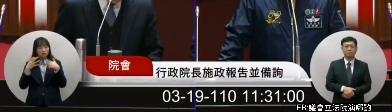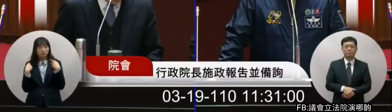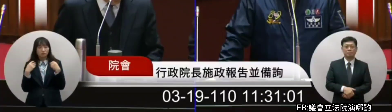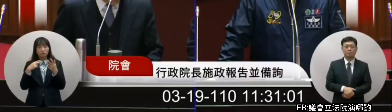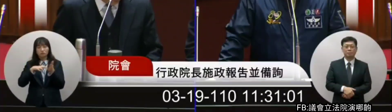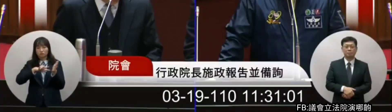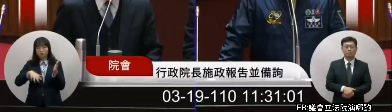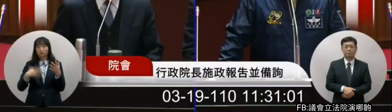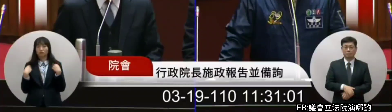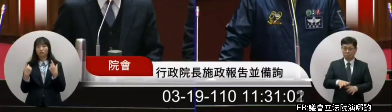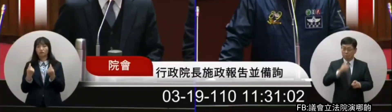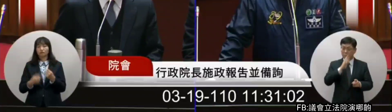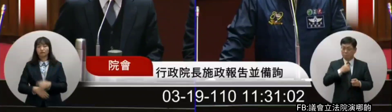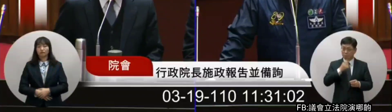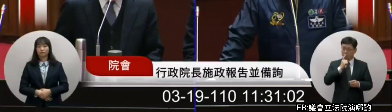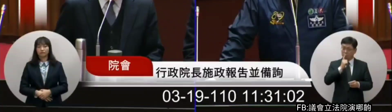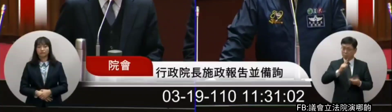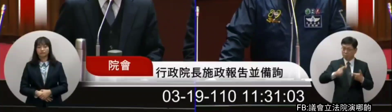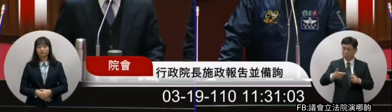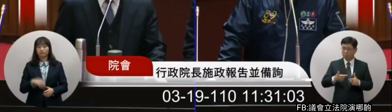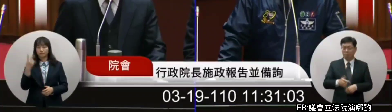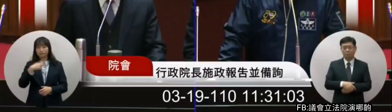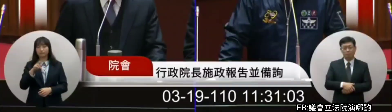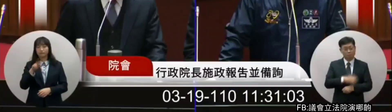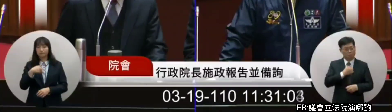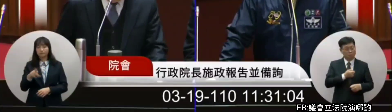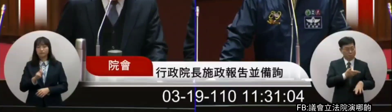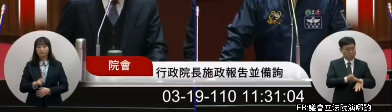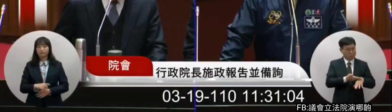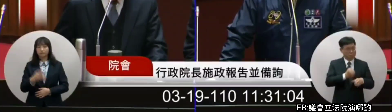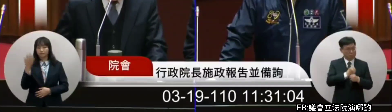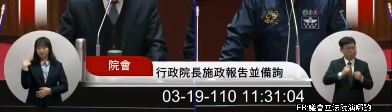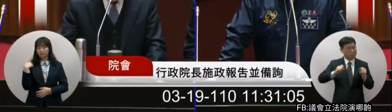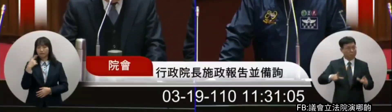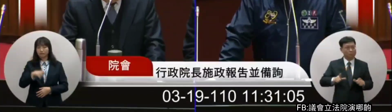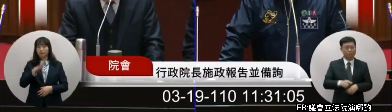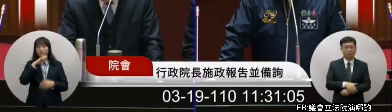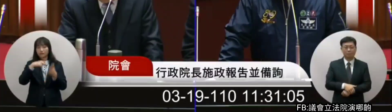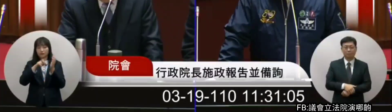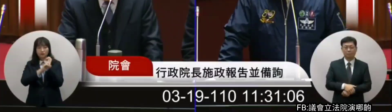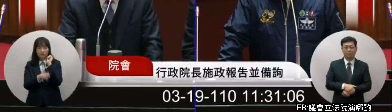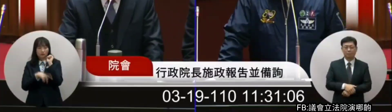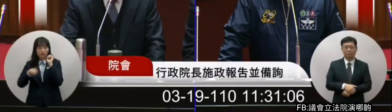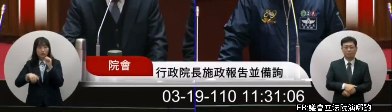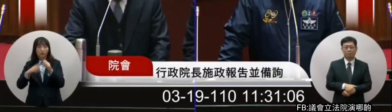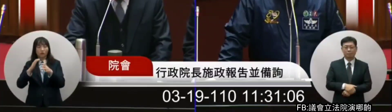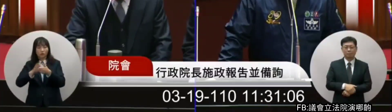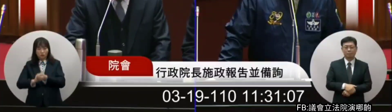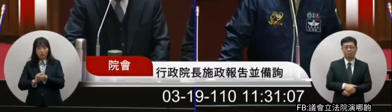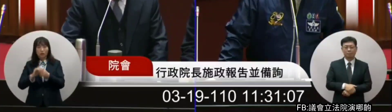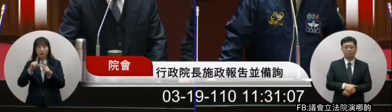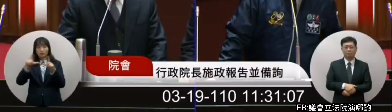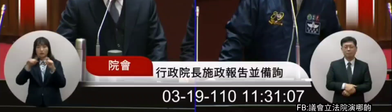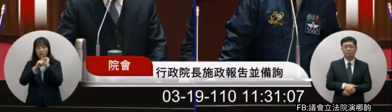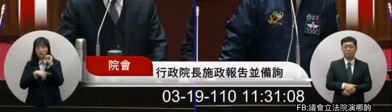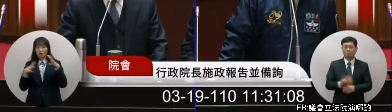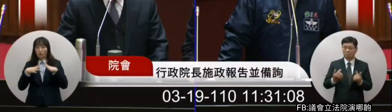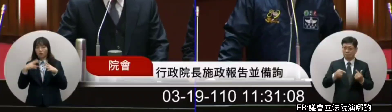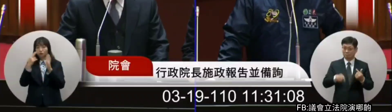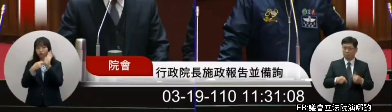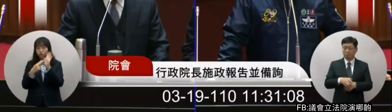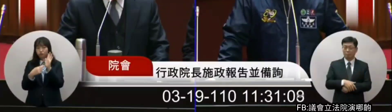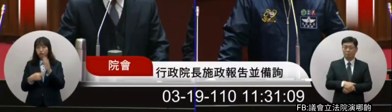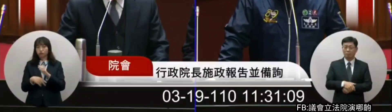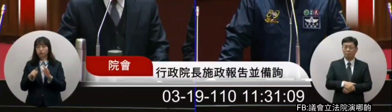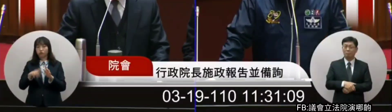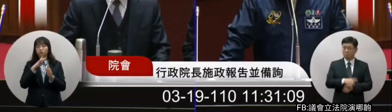立场 从来没有变，但是说法变了， 而且 做法也变了。 当时不但立法院决议，大法官解释， 所以这样子， 所以